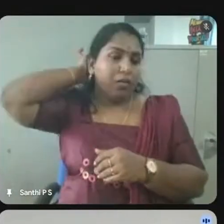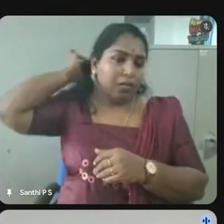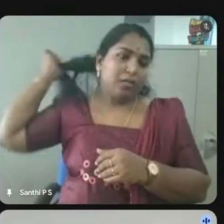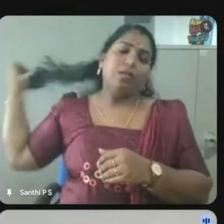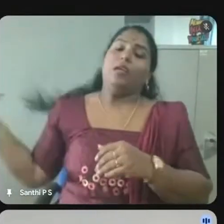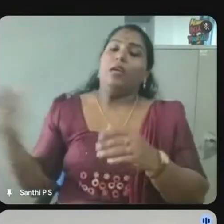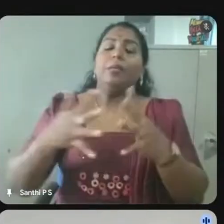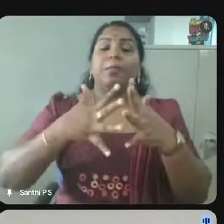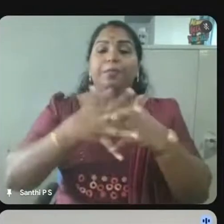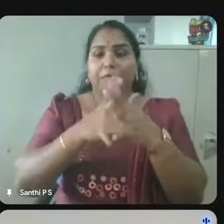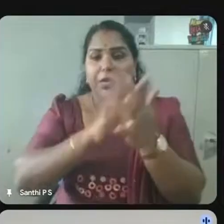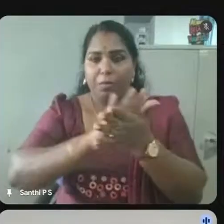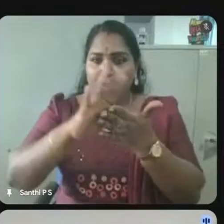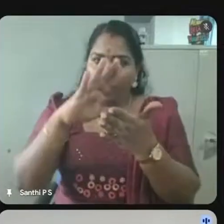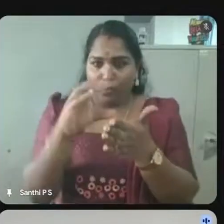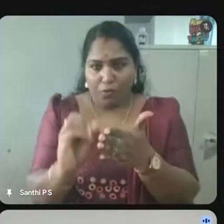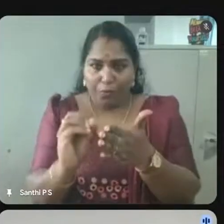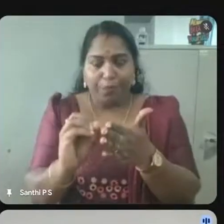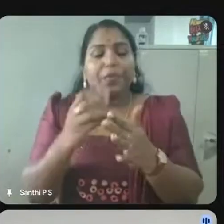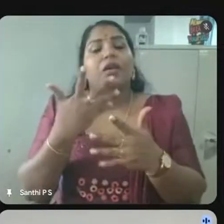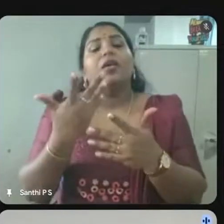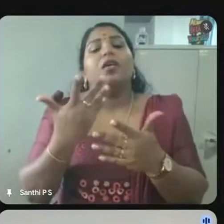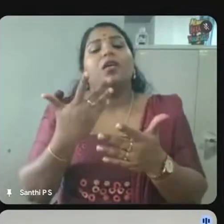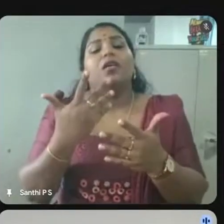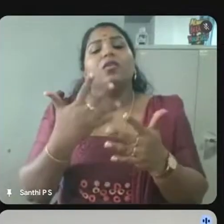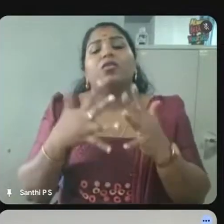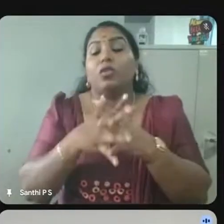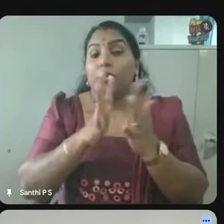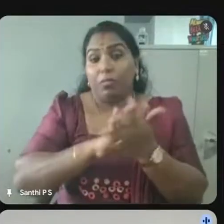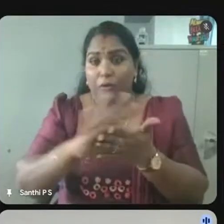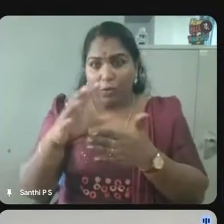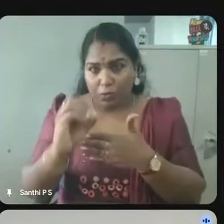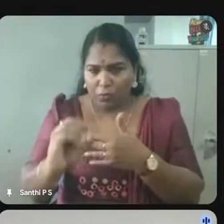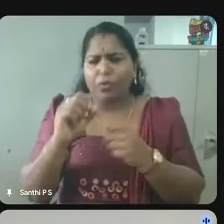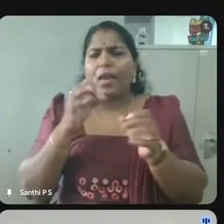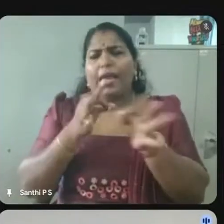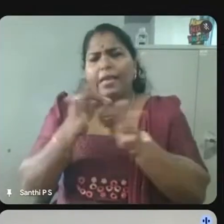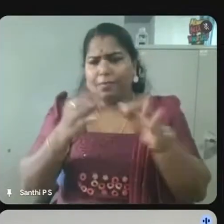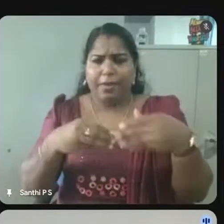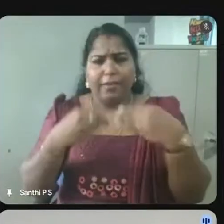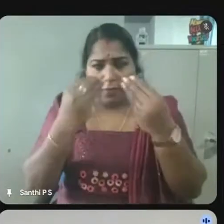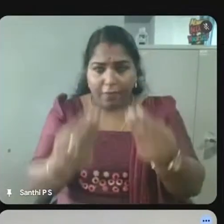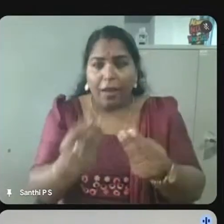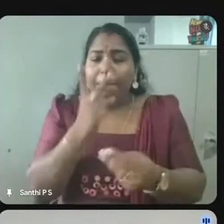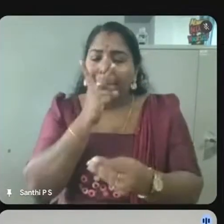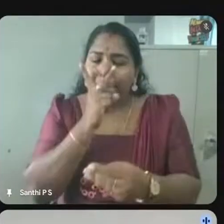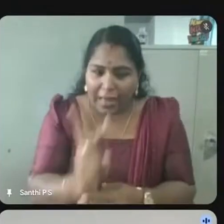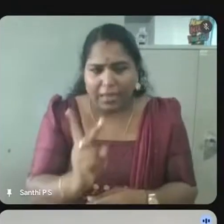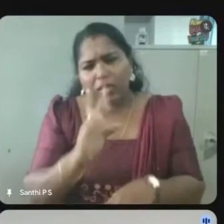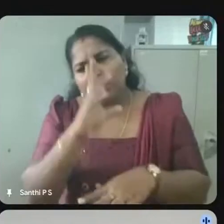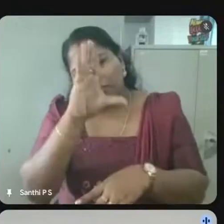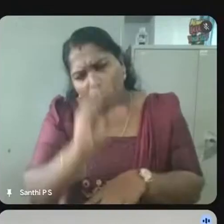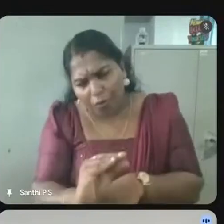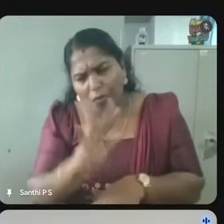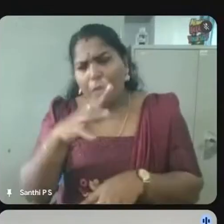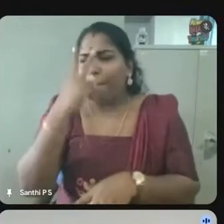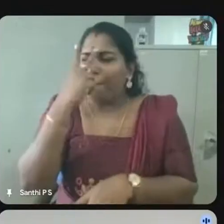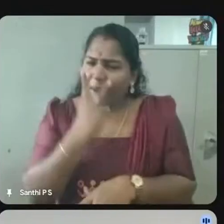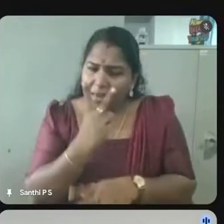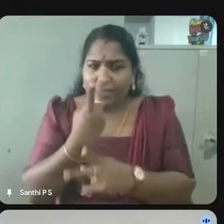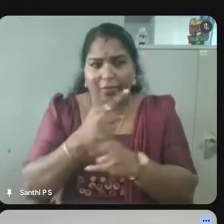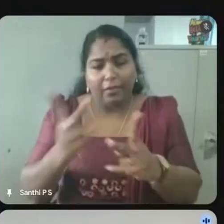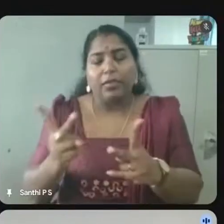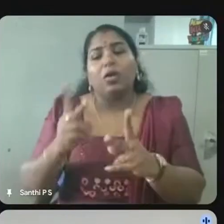നമ്മൾ ആദ്യം ഇപ്പൊ കാഴ്ചക്കുറവെന്ന് പറയുന്നു, അന്ധത എന്ന് പറയുന്നു. അപ്പൊ അതിനൊരു ഡെഫിനിഷൻ വേണം. അല്ലെങ്കിൽ നമ്മൾ നിയന്ത്രണ